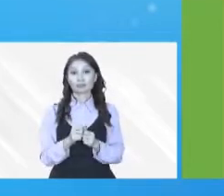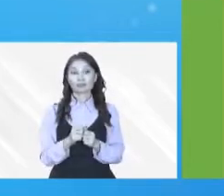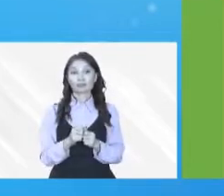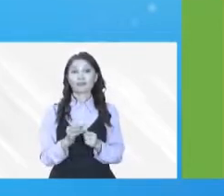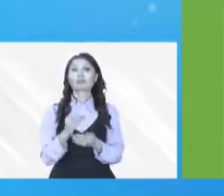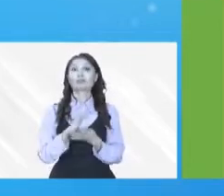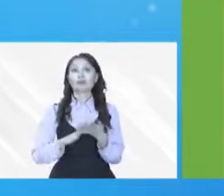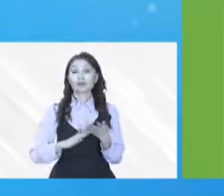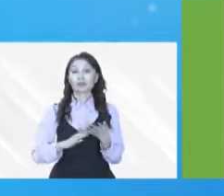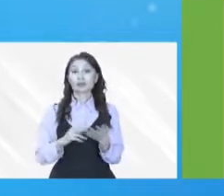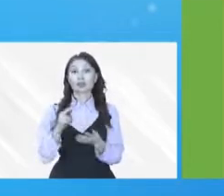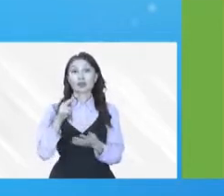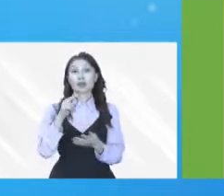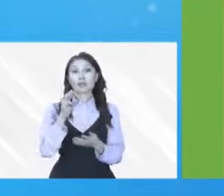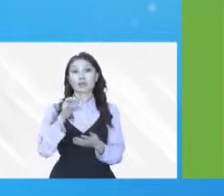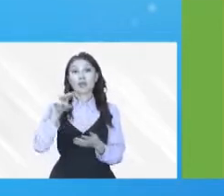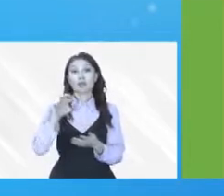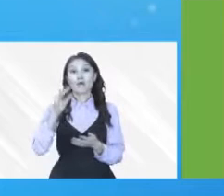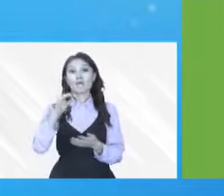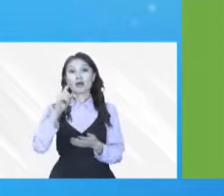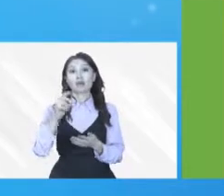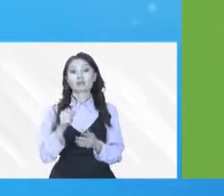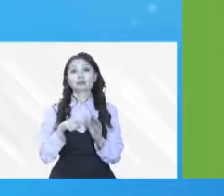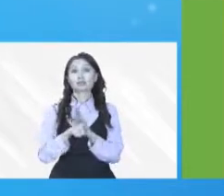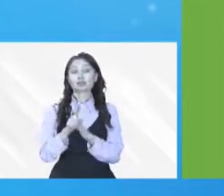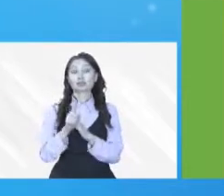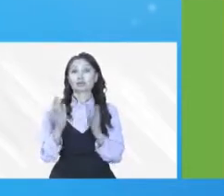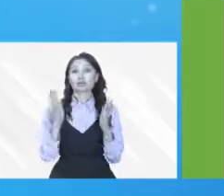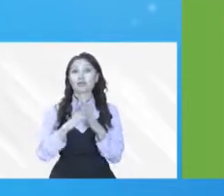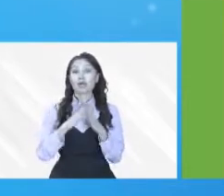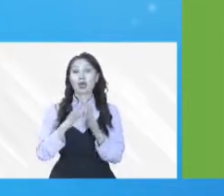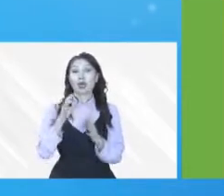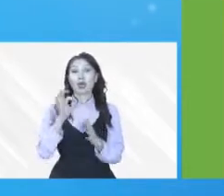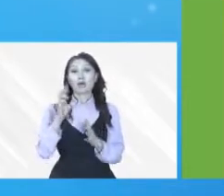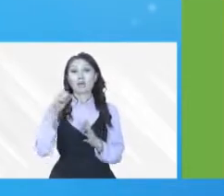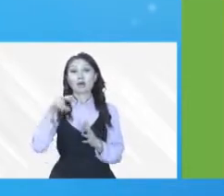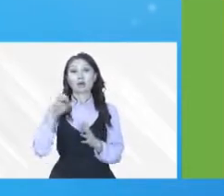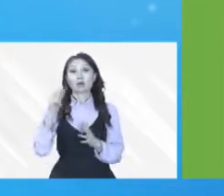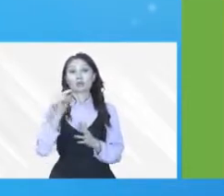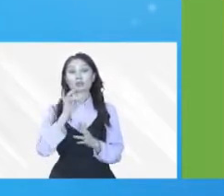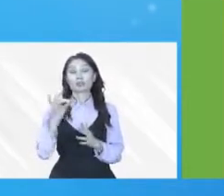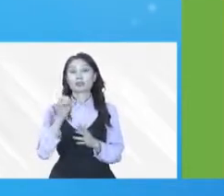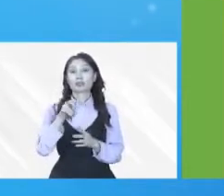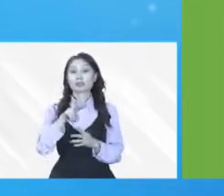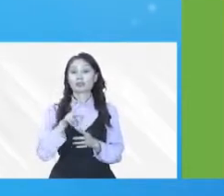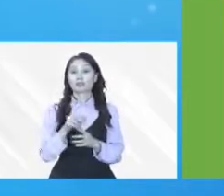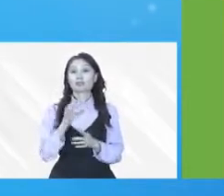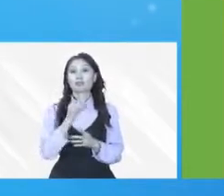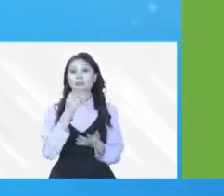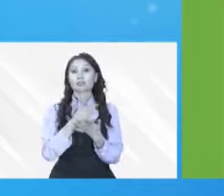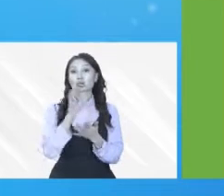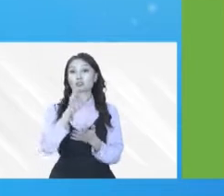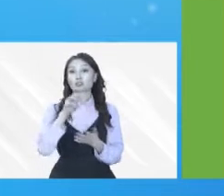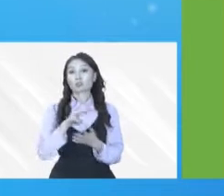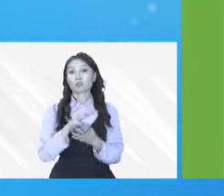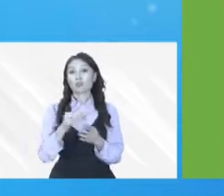Далее следует прометафаза, которая начинается с растворения ядерной оболочки. Параллельно с этим из центросом